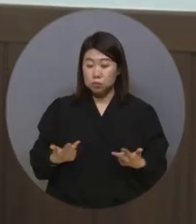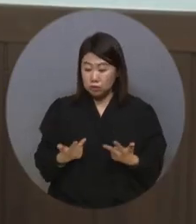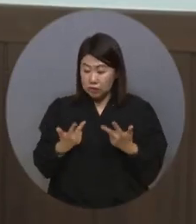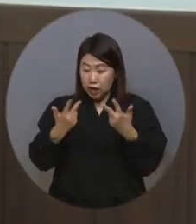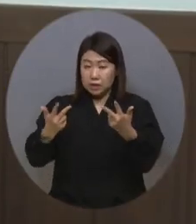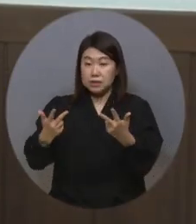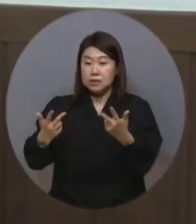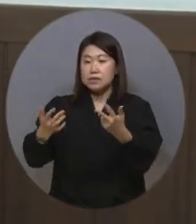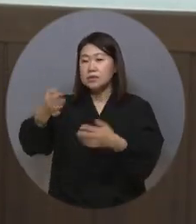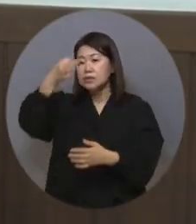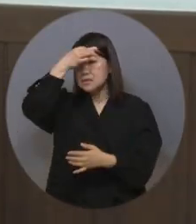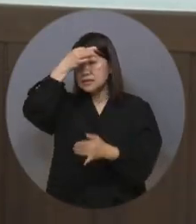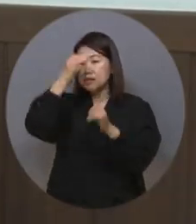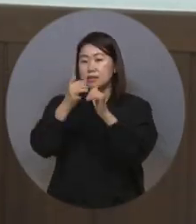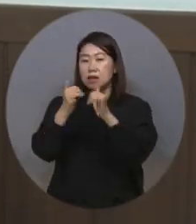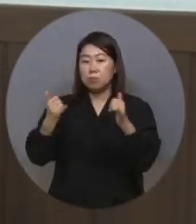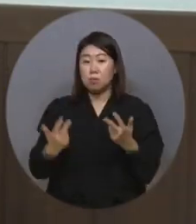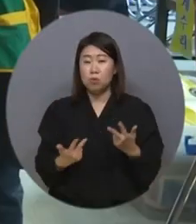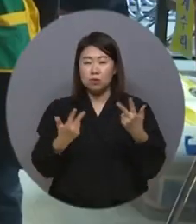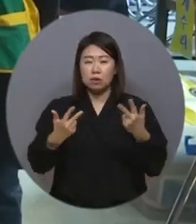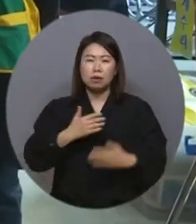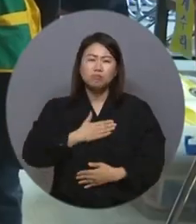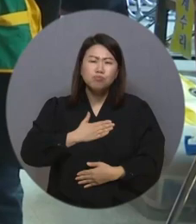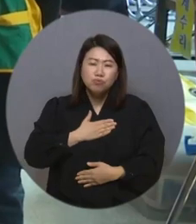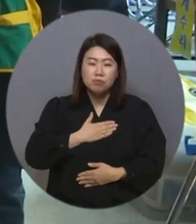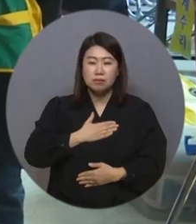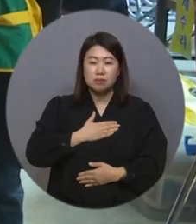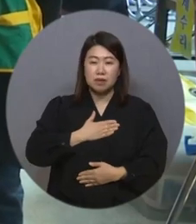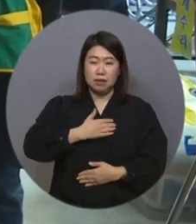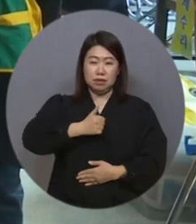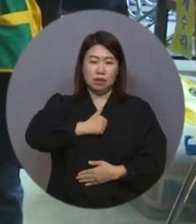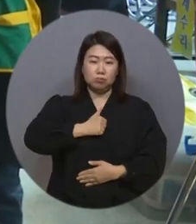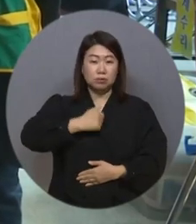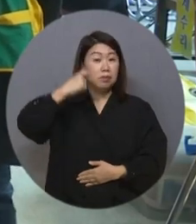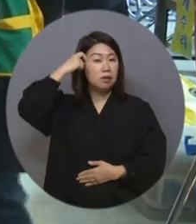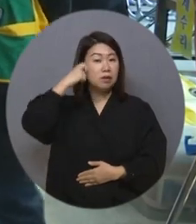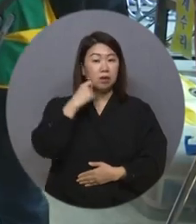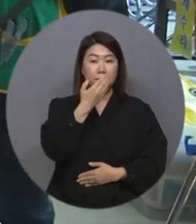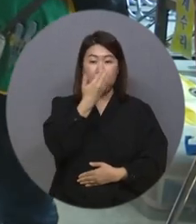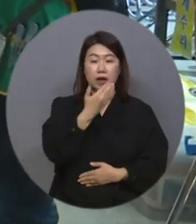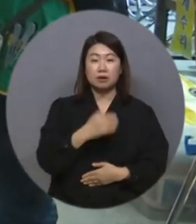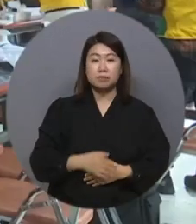하는 기능인들도 봉사활동을 통해 뿌듯함과 자긍심을 느낀다고 말합니다.